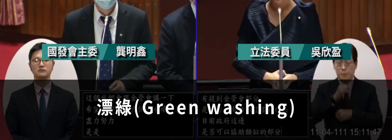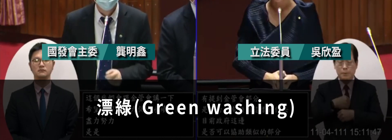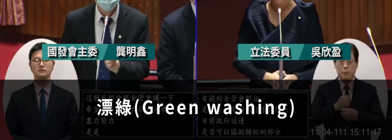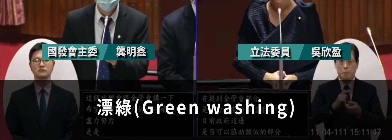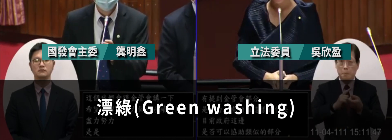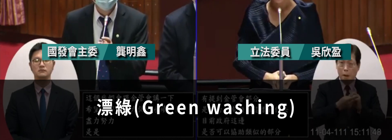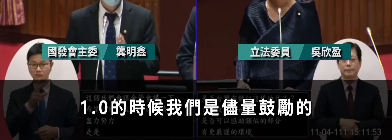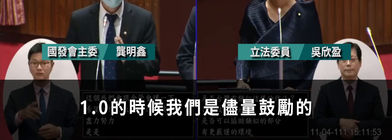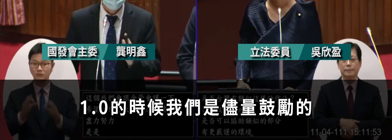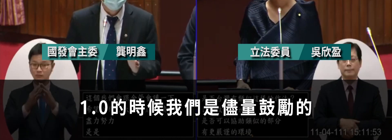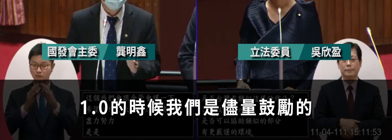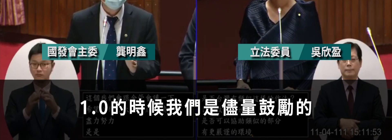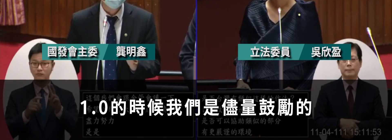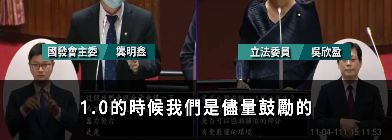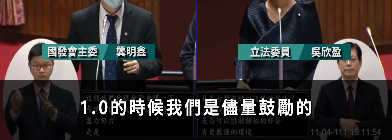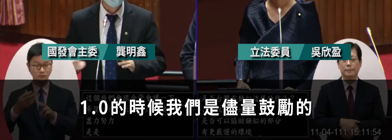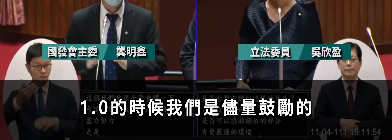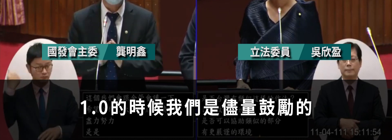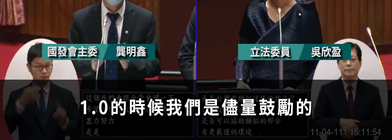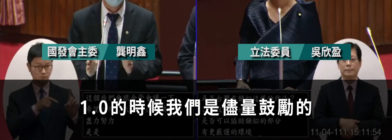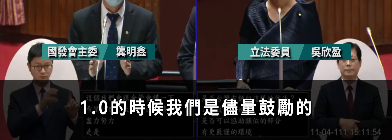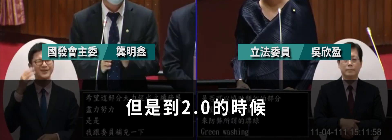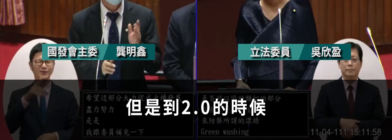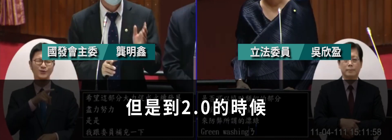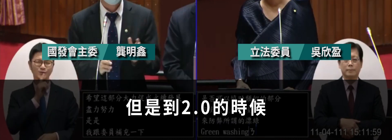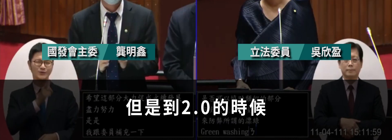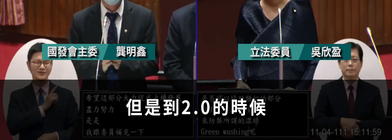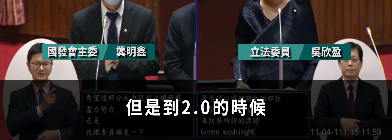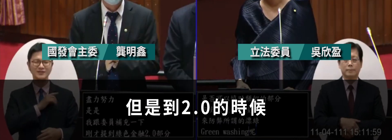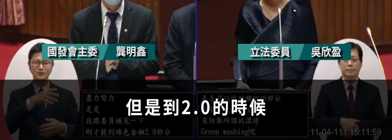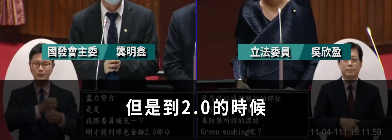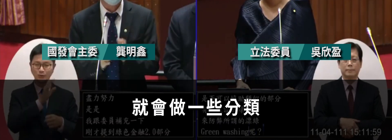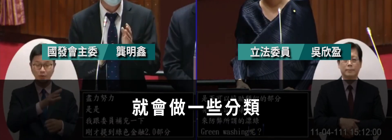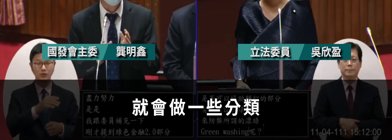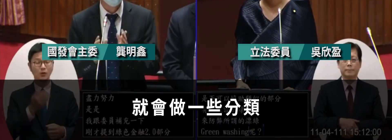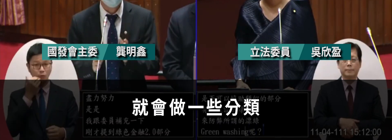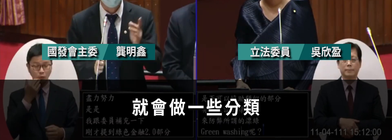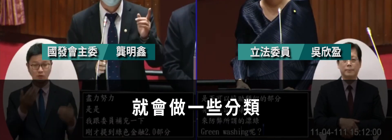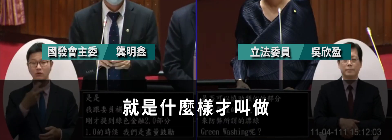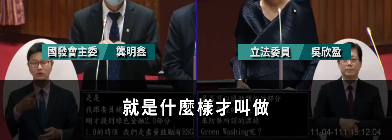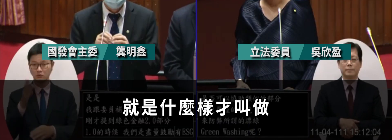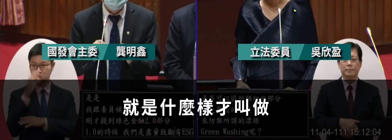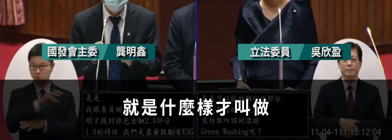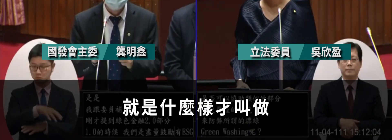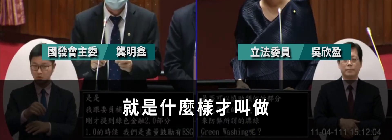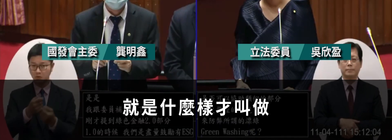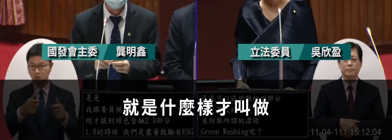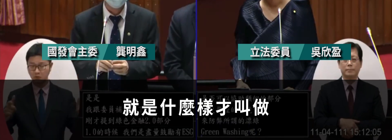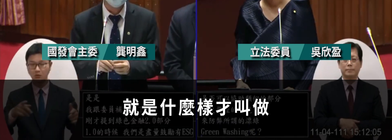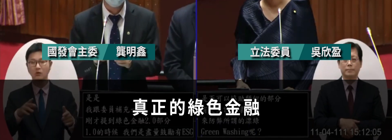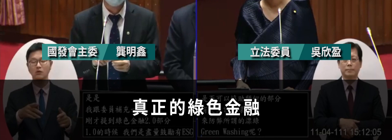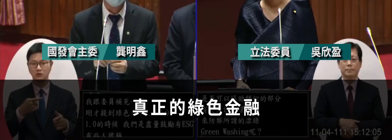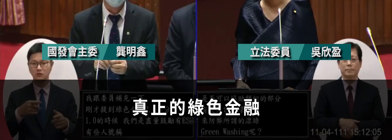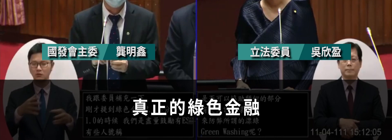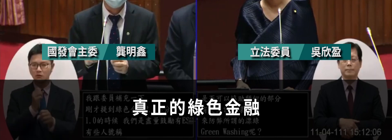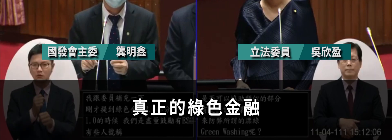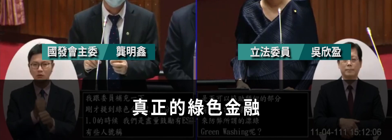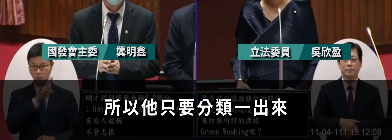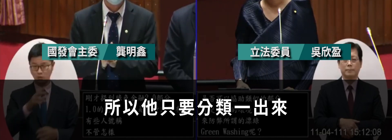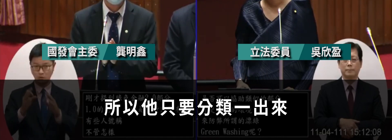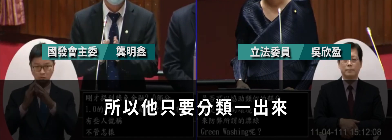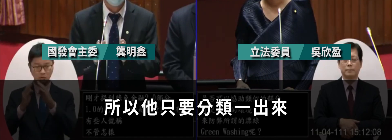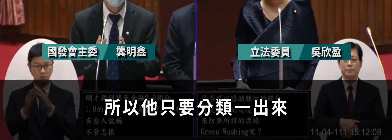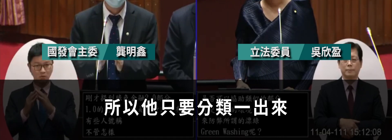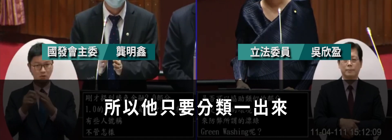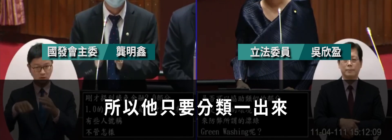绿 greenwashing 呢？ 1.0的时候我们是尽量鼓励的，但是到2.0的时候就会做一些分类，就是什么样才叫做真正的绿色金